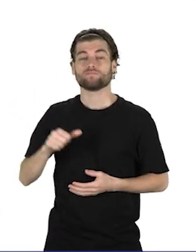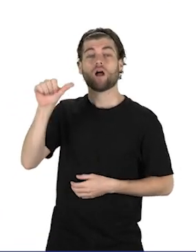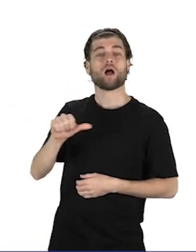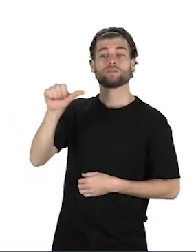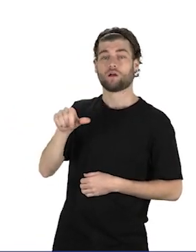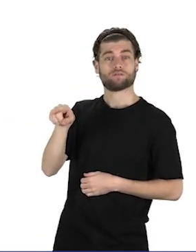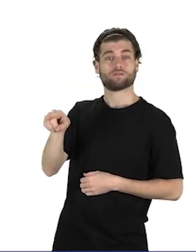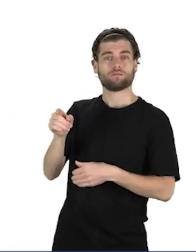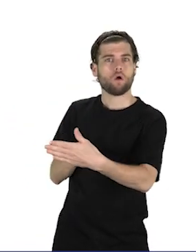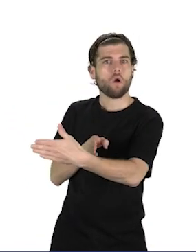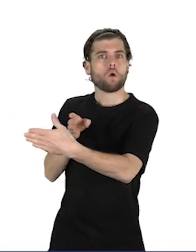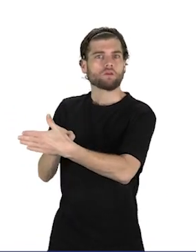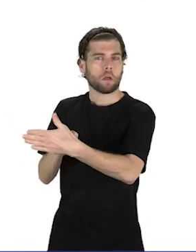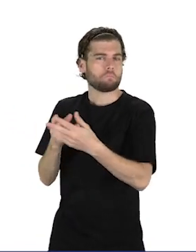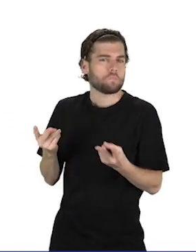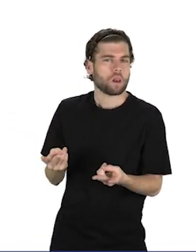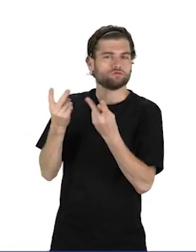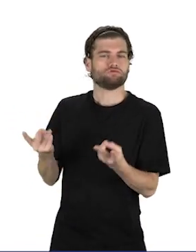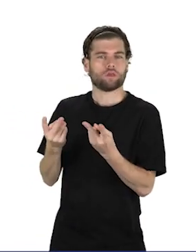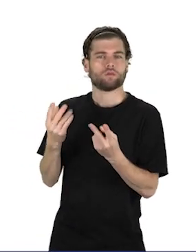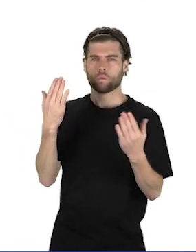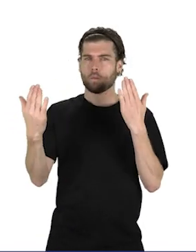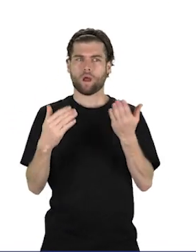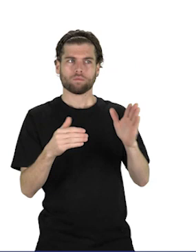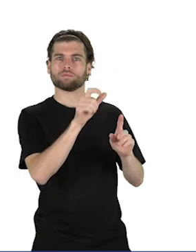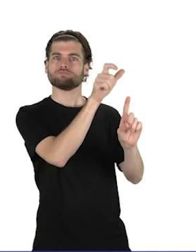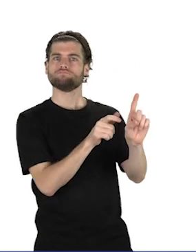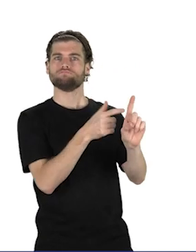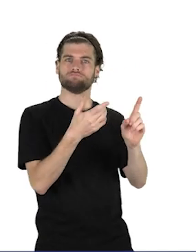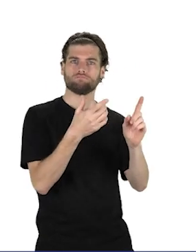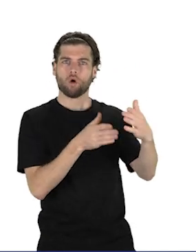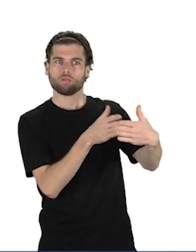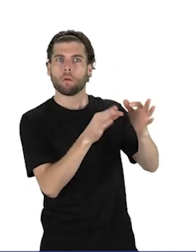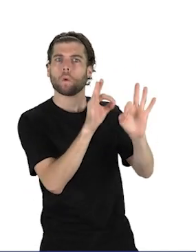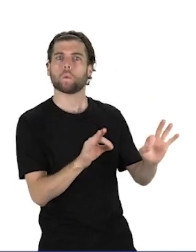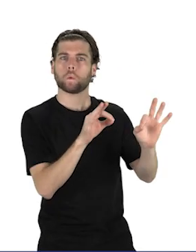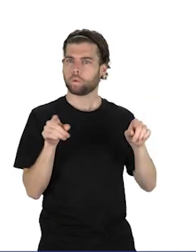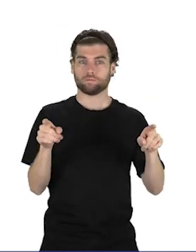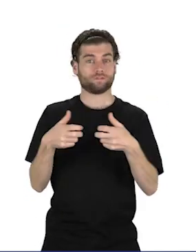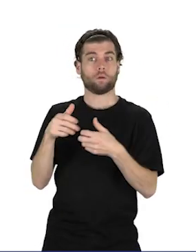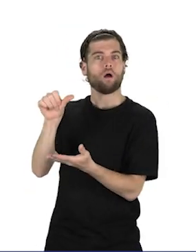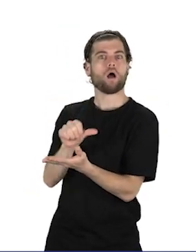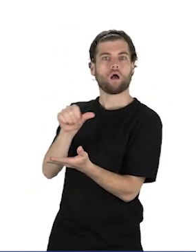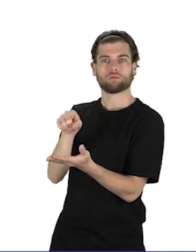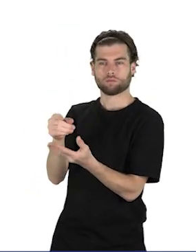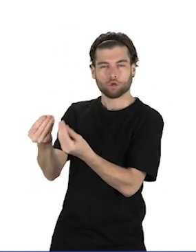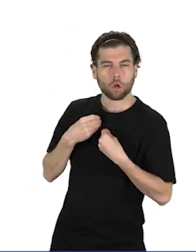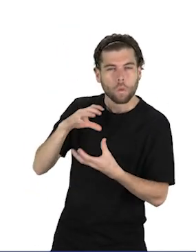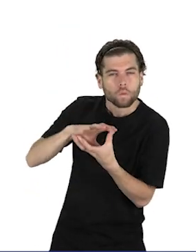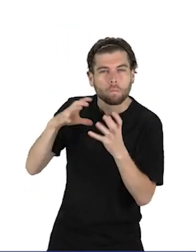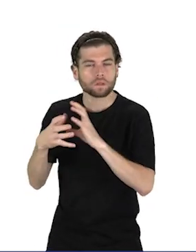La particularité d'Agathe, c'est qu'elle a un handicap assez léger, d'accord ? Donc j'ai pas plus de contraintes sur un nageur valide que sur un